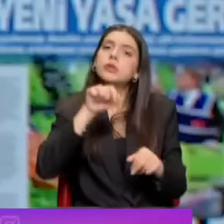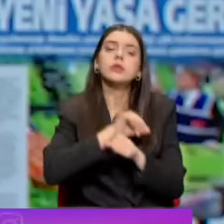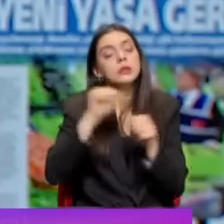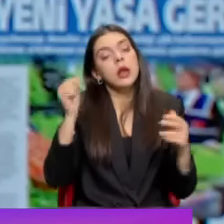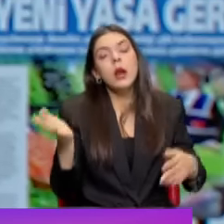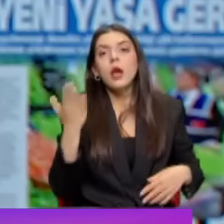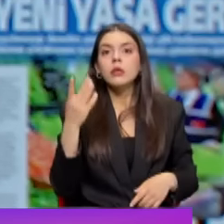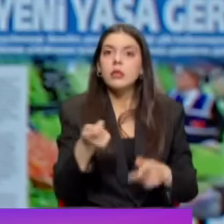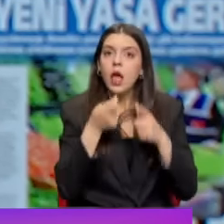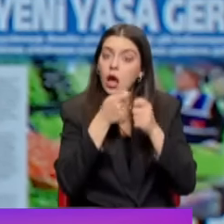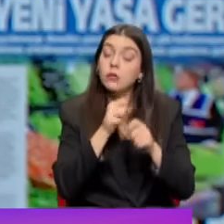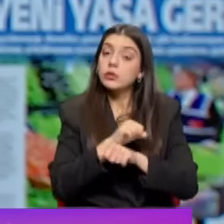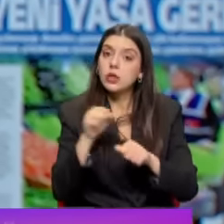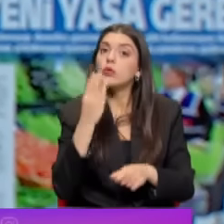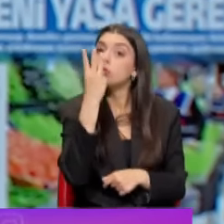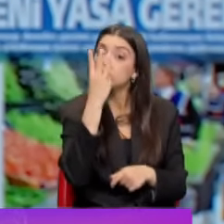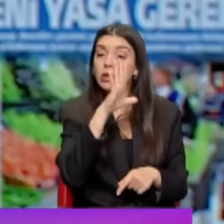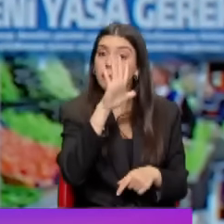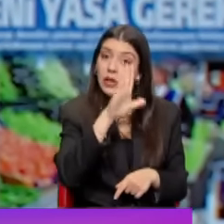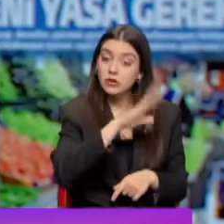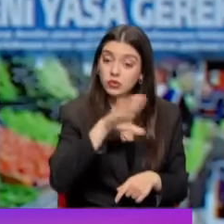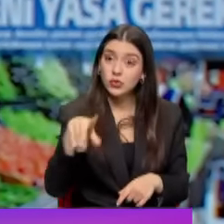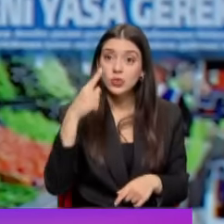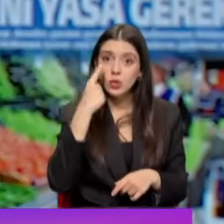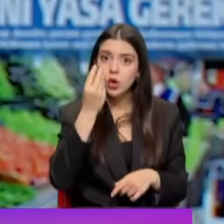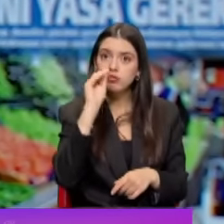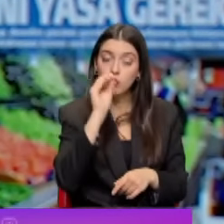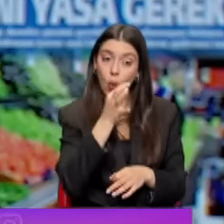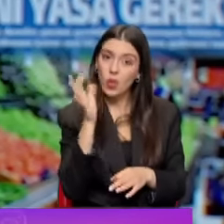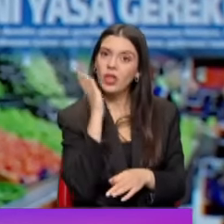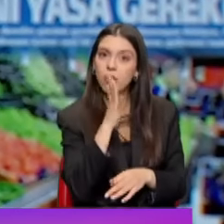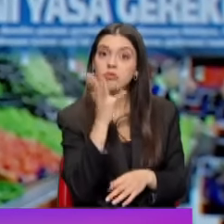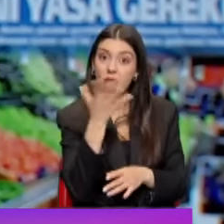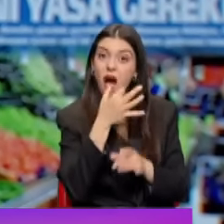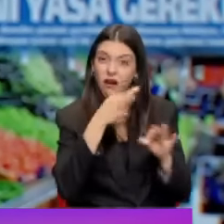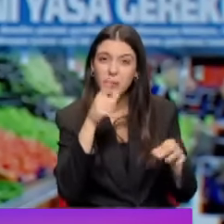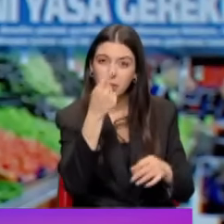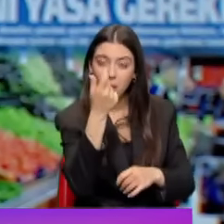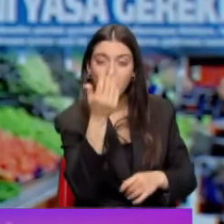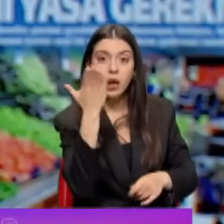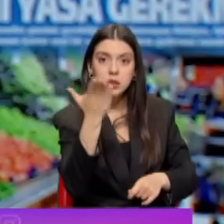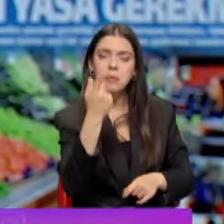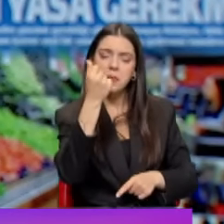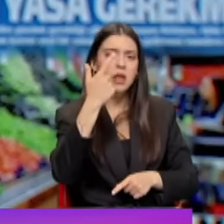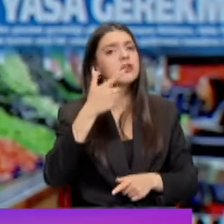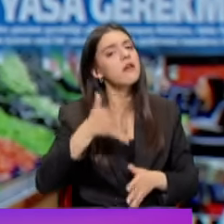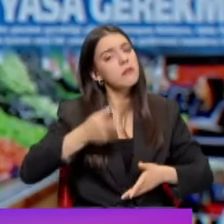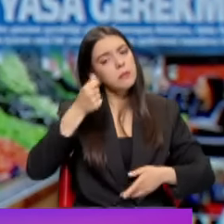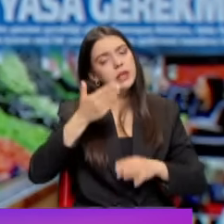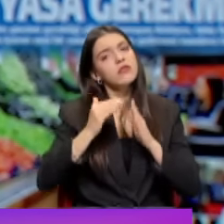zarar edili verilsin 3 be tane çocuğun orada okula gitmesinden daha mı kıymetli biraz oraya fazla